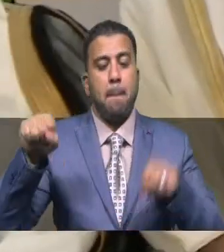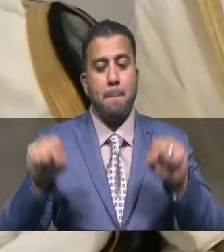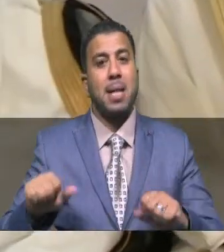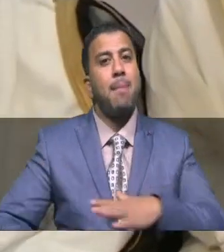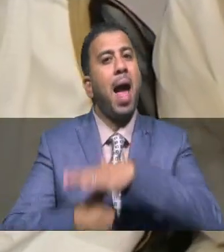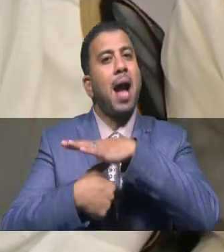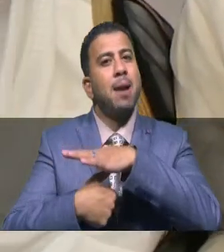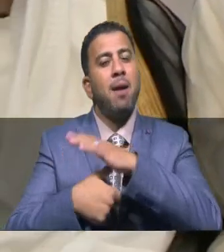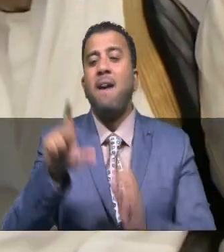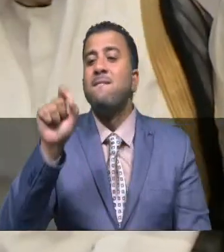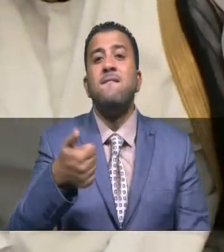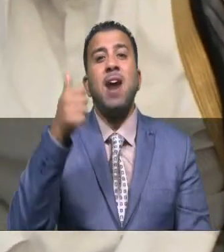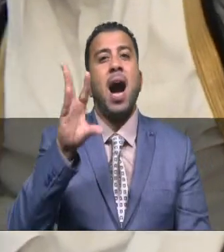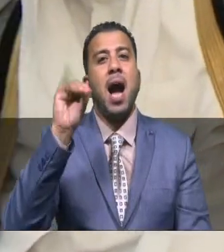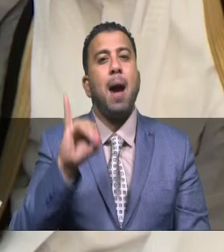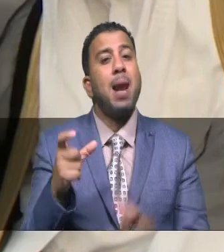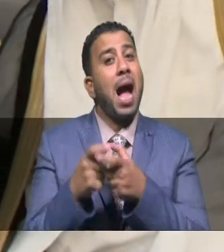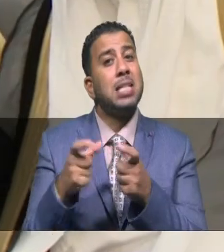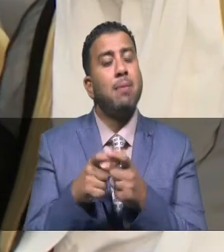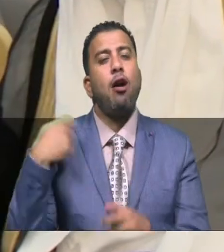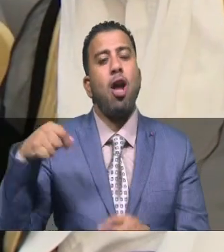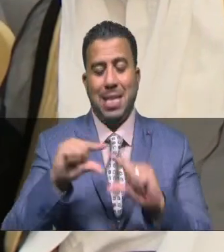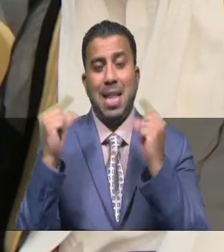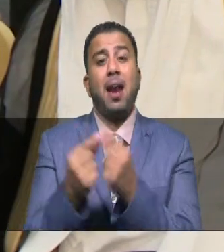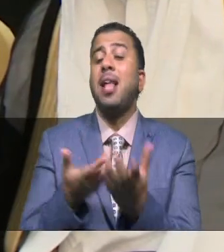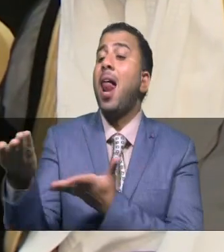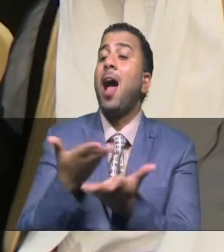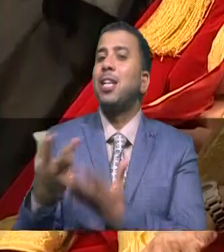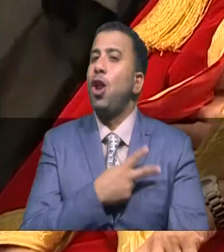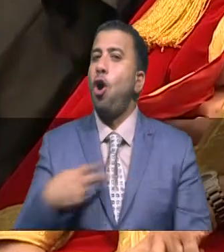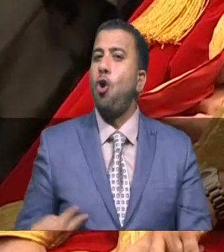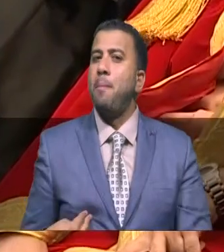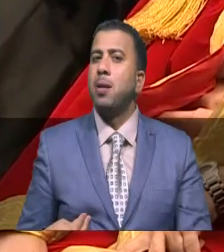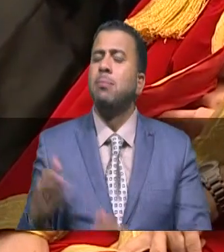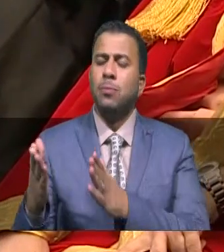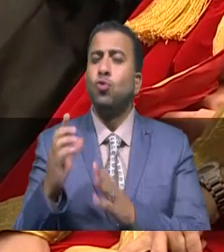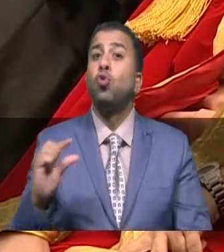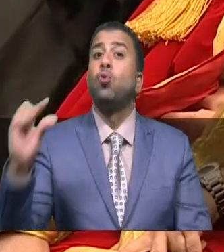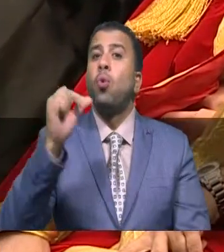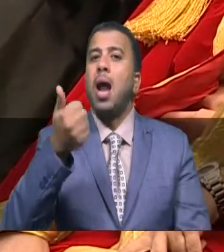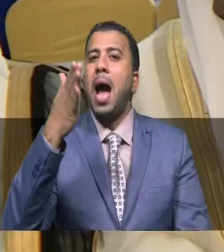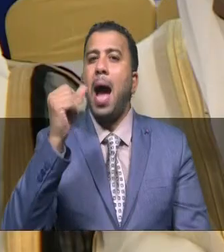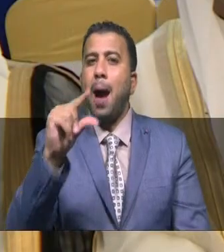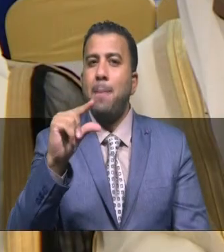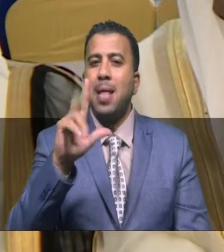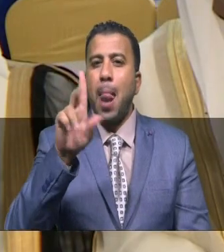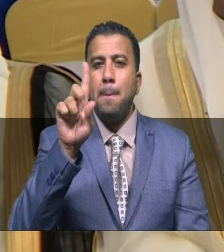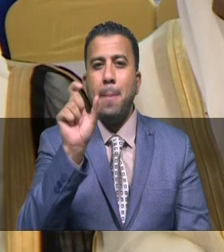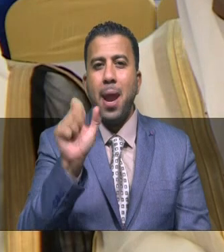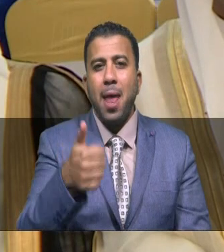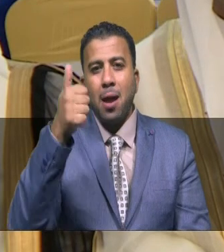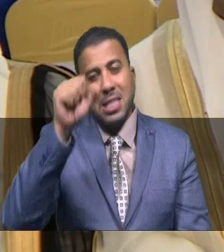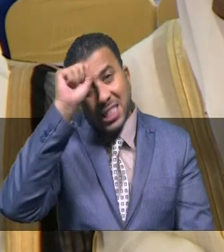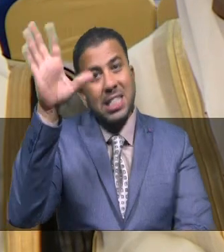والشيخ فاهم من سلطان القاسمي رئيس دائره العلاقات الحكوميه الى جانب سعاده الدكتور احمد عبد الرحمن البنا سفير دوله